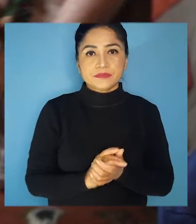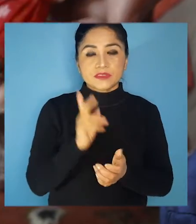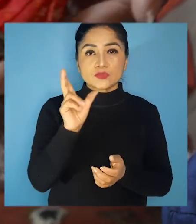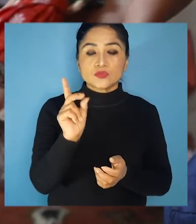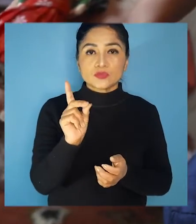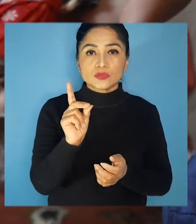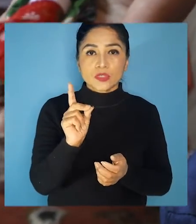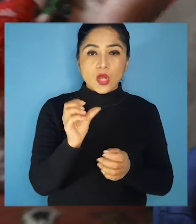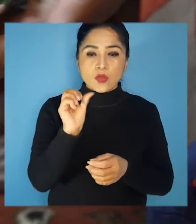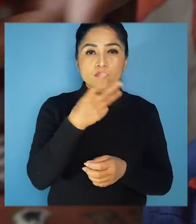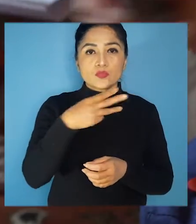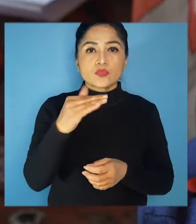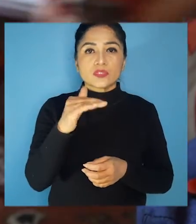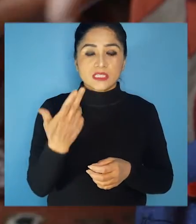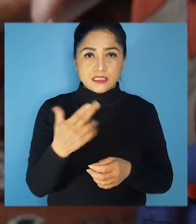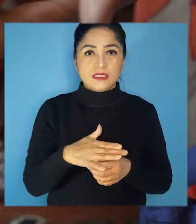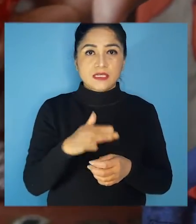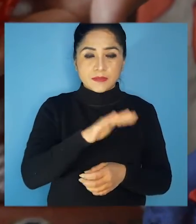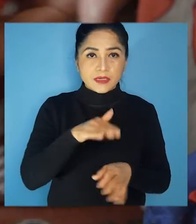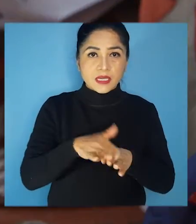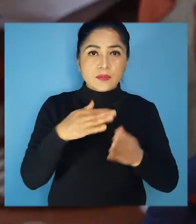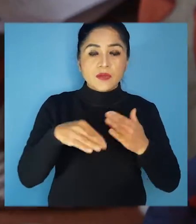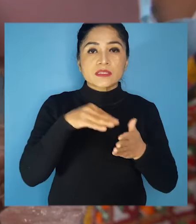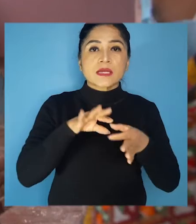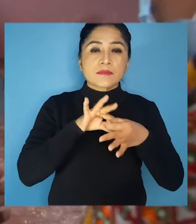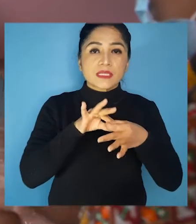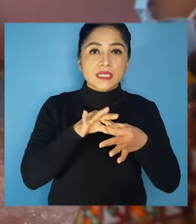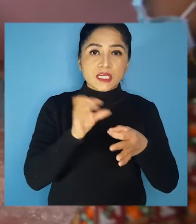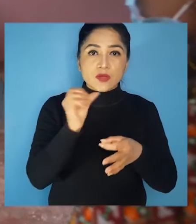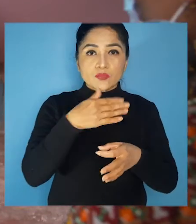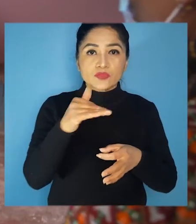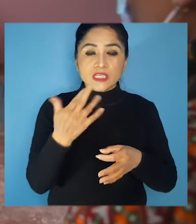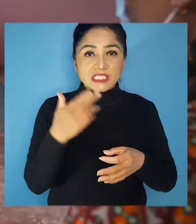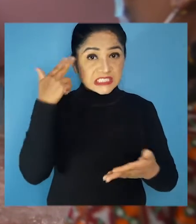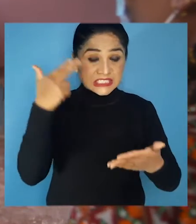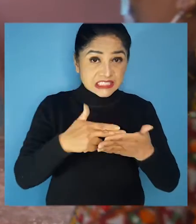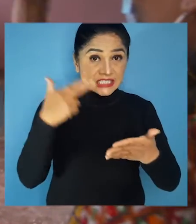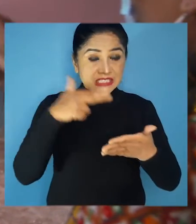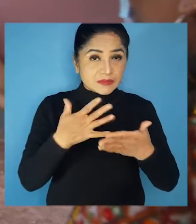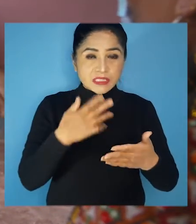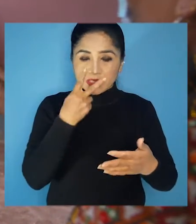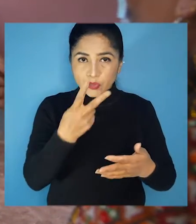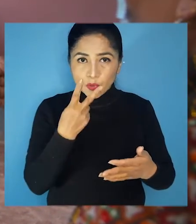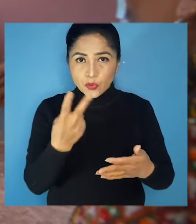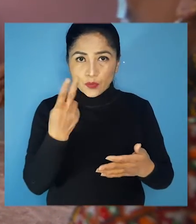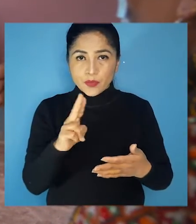अनि दोस्रो थियो पुतली। बालबालिकाले परिवारसँग मिलेर पुतली चिन्छन् कि चिन्दैनन् भन्ने विचार हेऱ्यौँ।